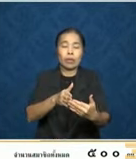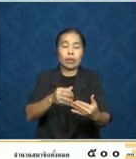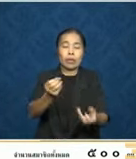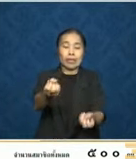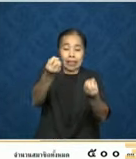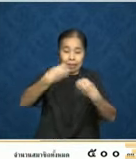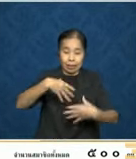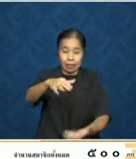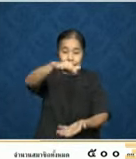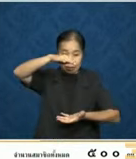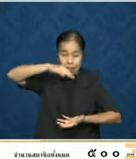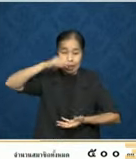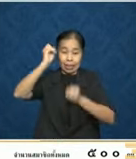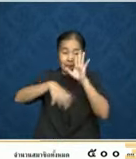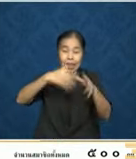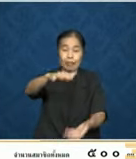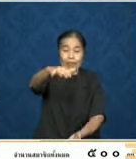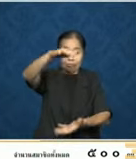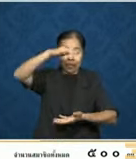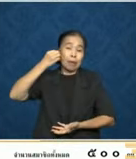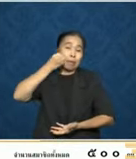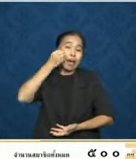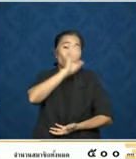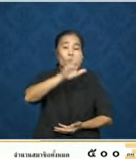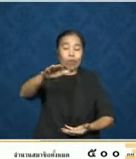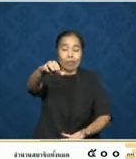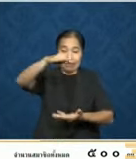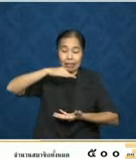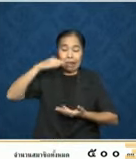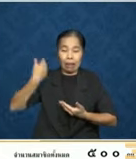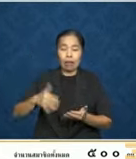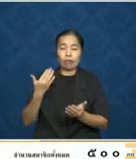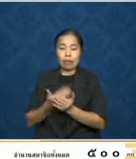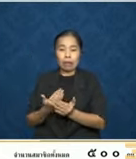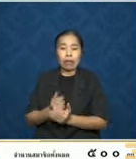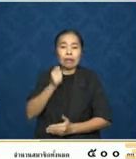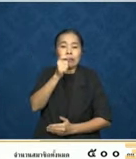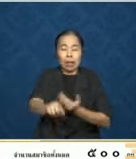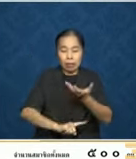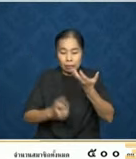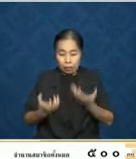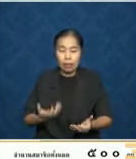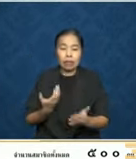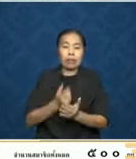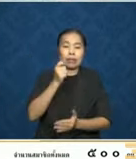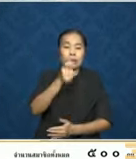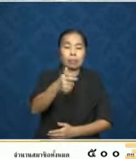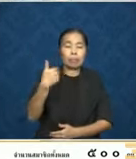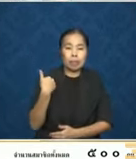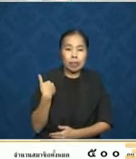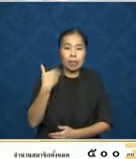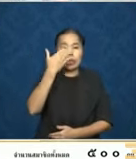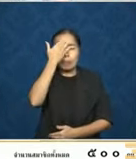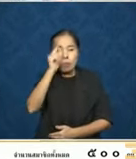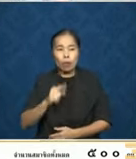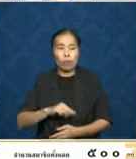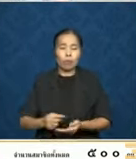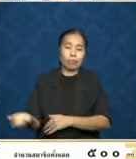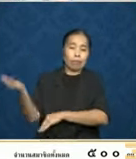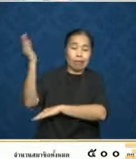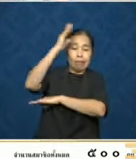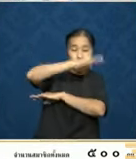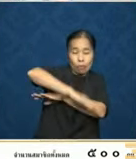ผลิตเองในบ้านของเขานะคะซึ่งหลายท่านก็ขึ้นข้อมูลค่ะว่า วันนึงเนี่ยเราผลิตขยะไปก็คือประมาณ1กิ